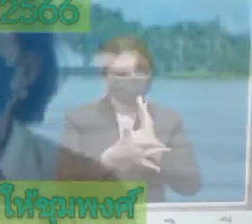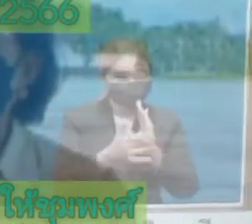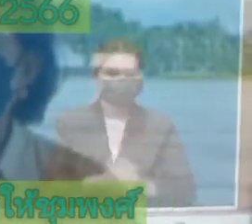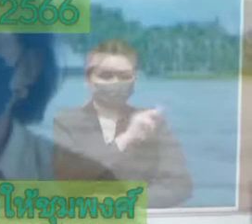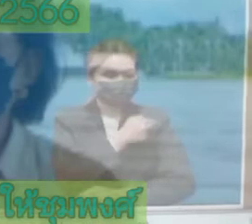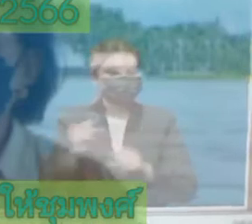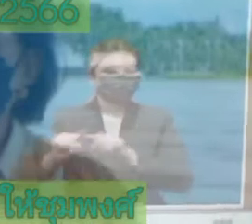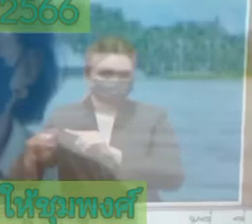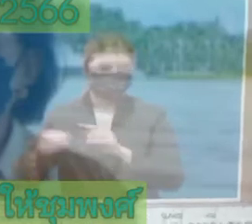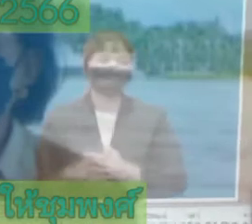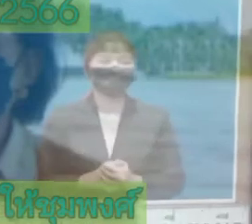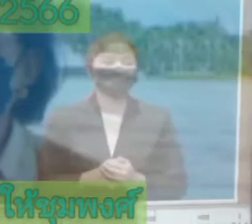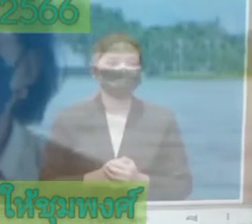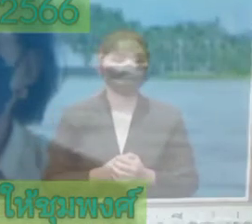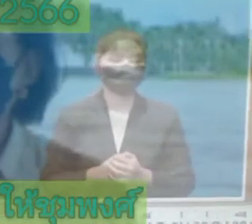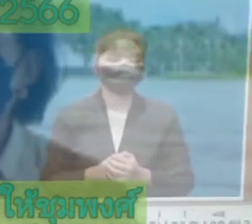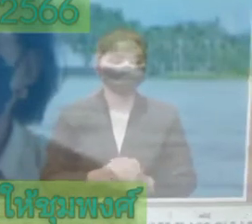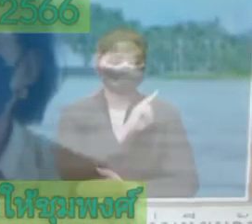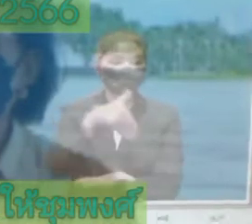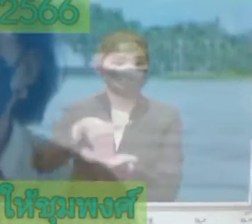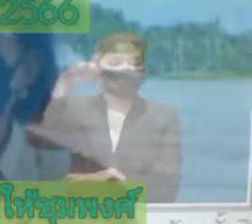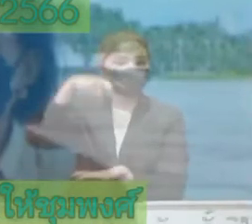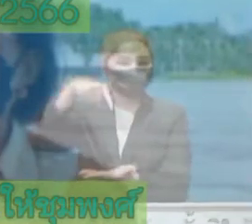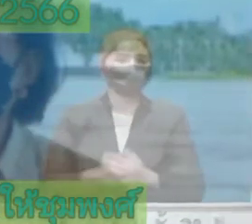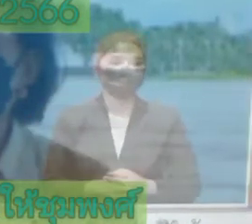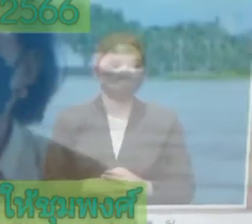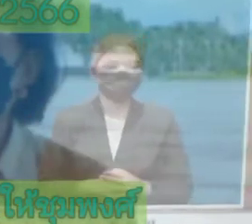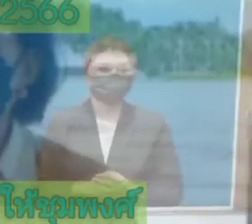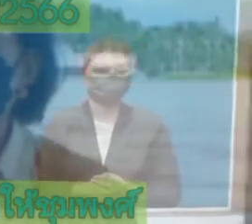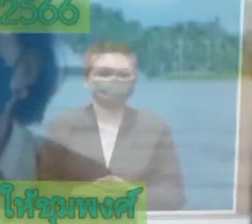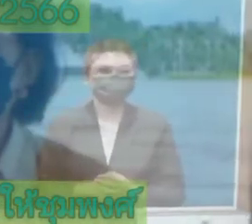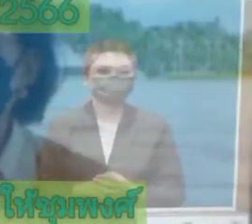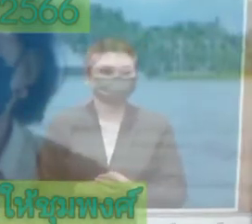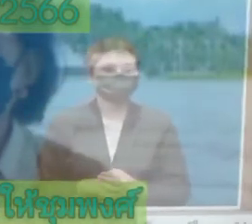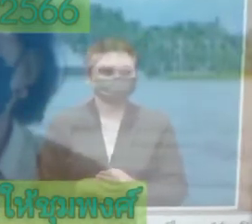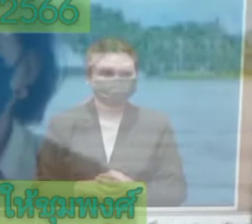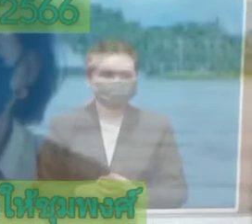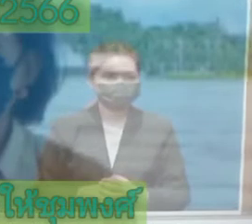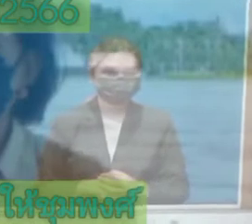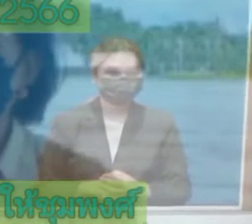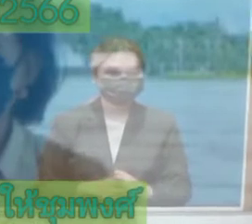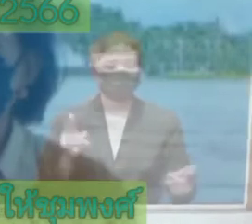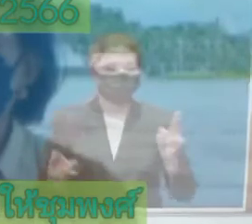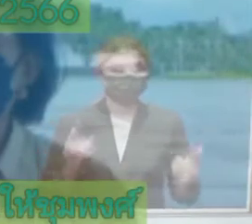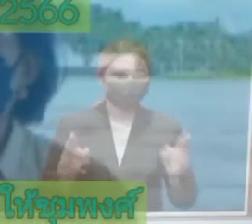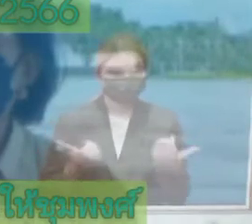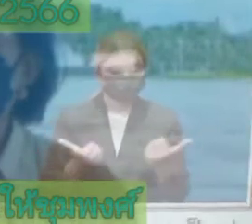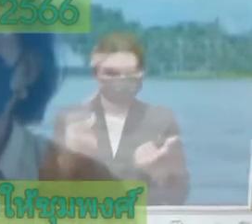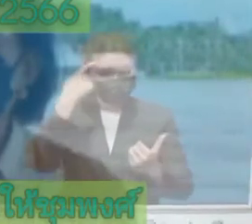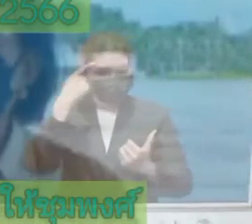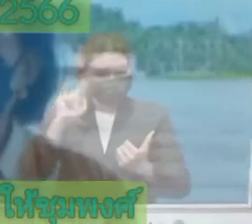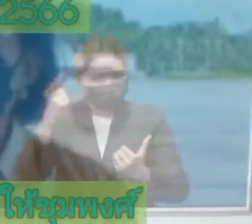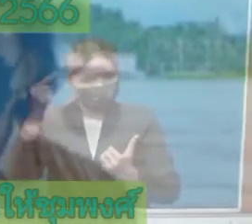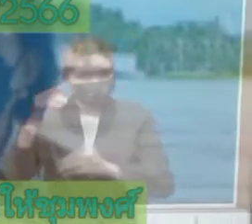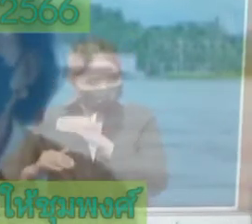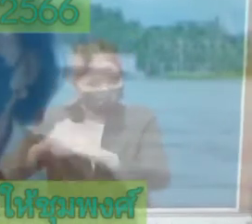ฉริยะสถานีการบางซื่อสถานีเป็นสถานีอัจฉริยะยกระดับการให้บริการด้วยเทคโนโลยีหุ่นยนต์ประชาชนสิ่งเหล่านี้กำลังเกิดขึ้นแล้วเกิดขึ้น